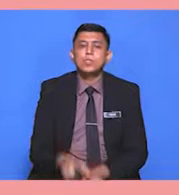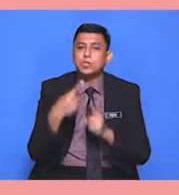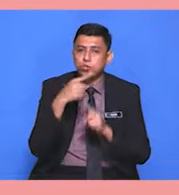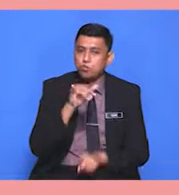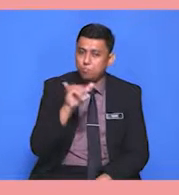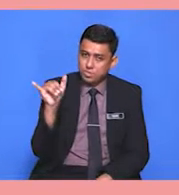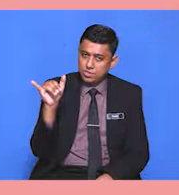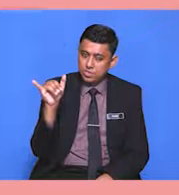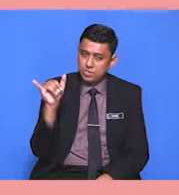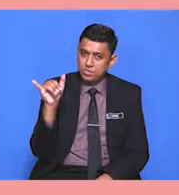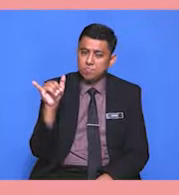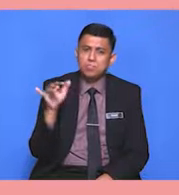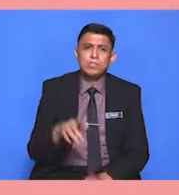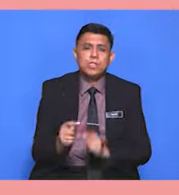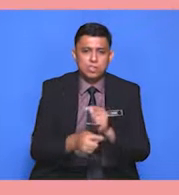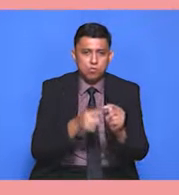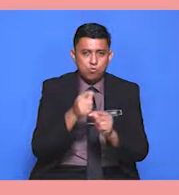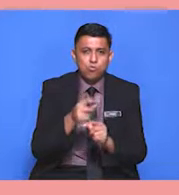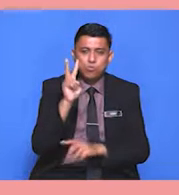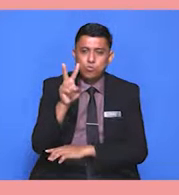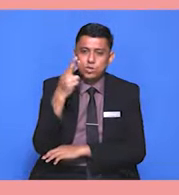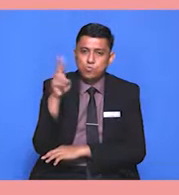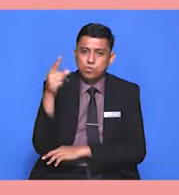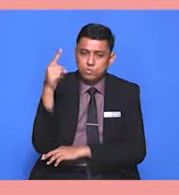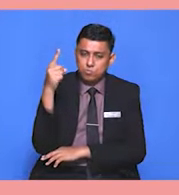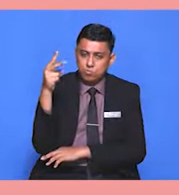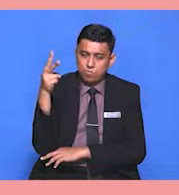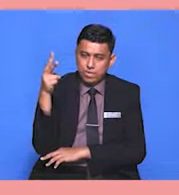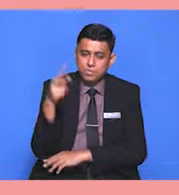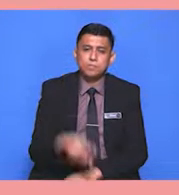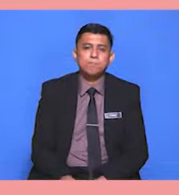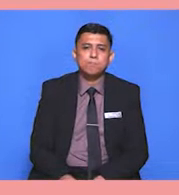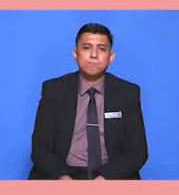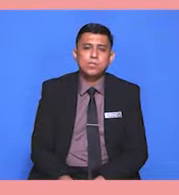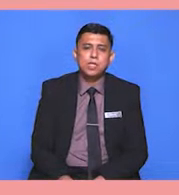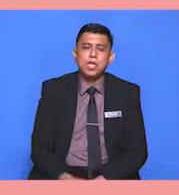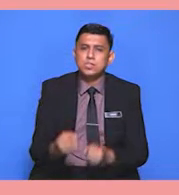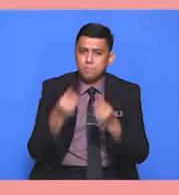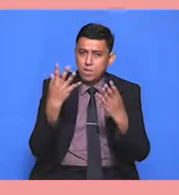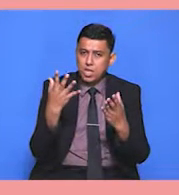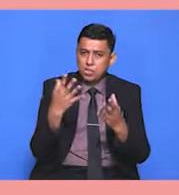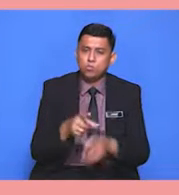Jawapan kadar inflasi pada tahun 2012 adalah sebanyak